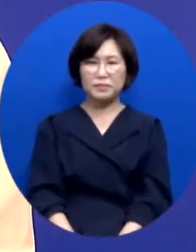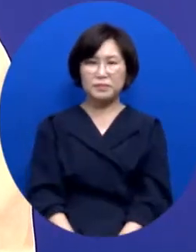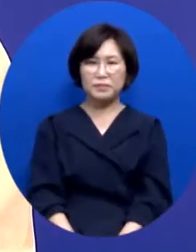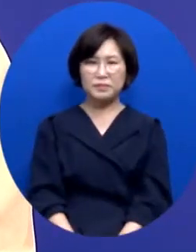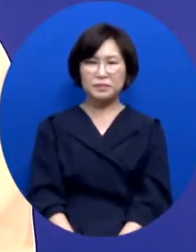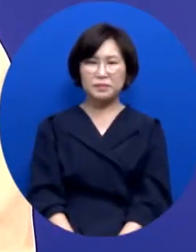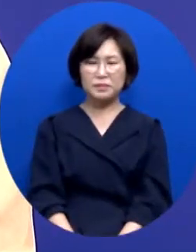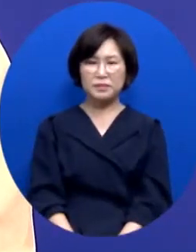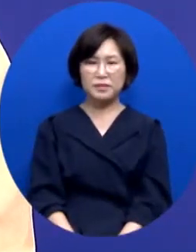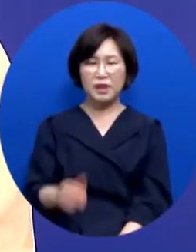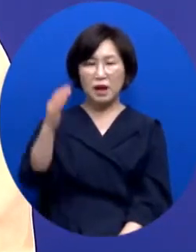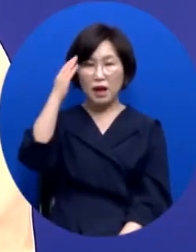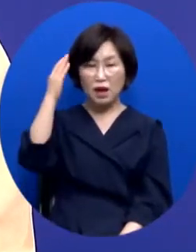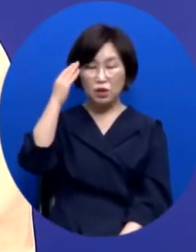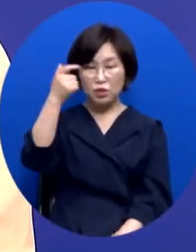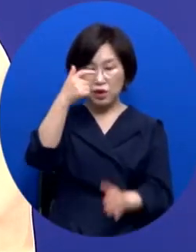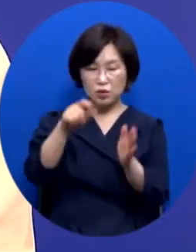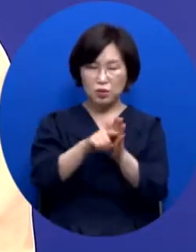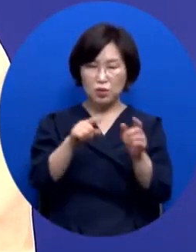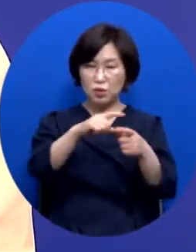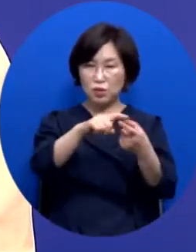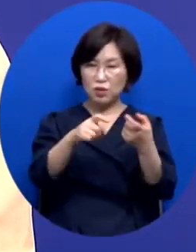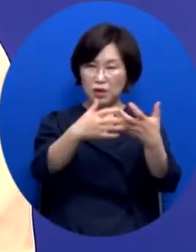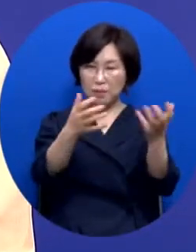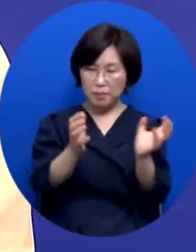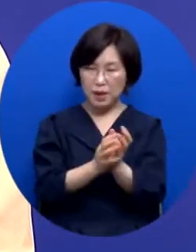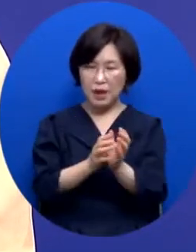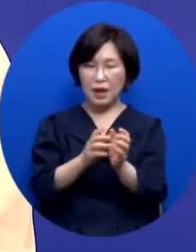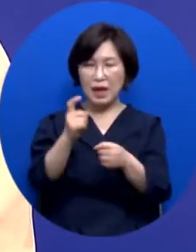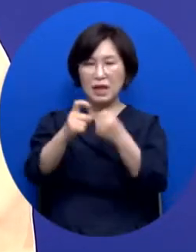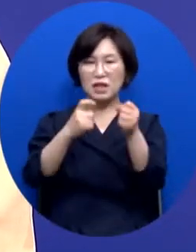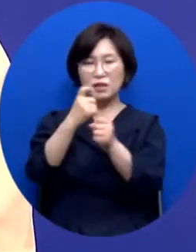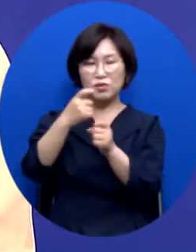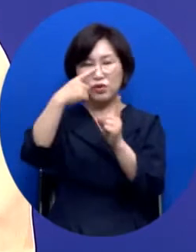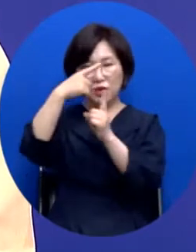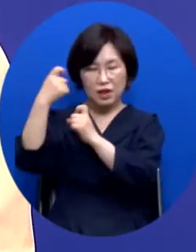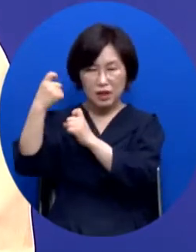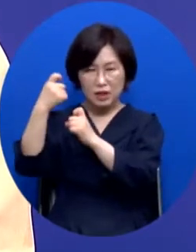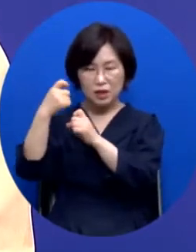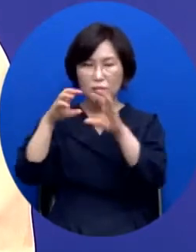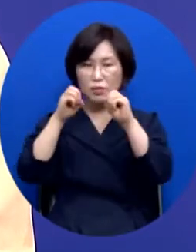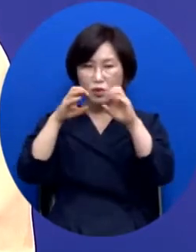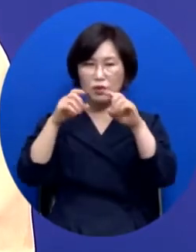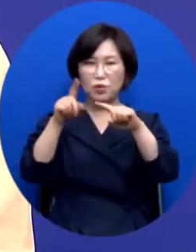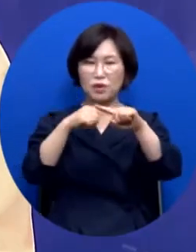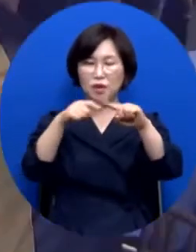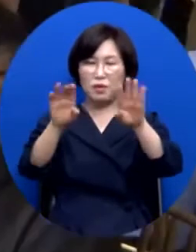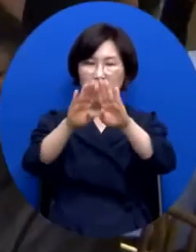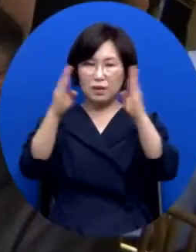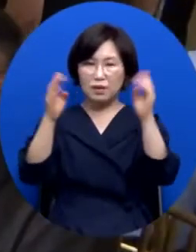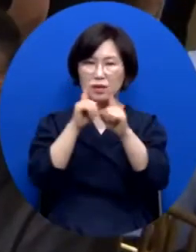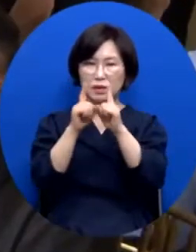세계 한국인 기독교 총연합회가 창립 10주년 기념 선교대회를 개최한다고 밝혔습니다.